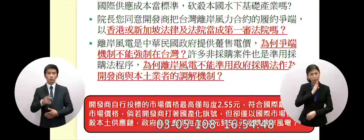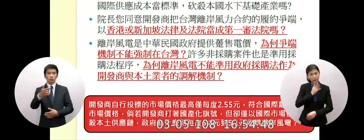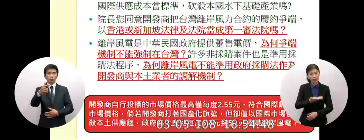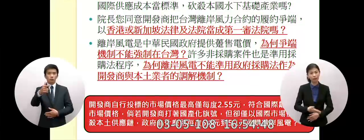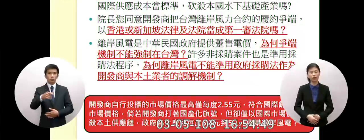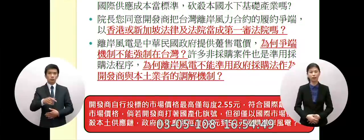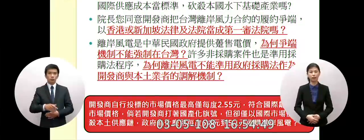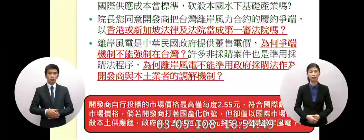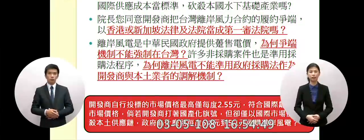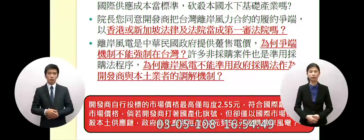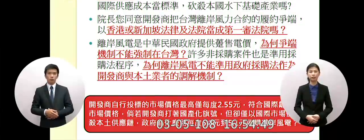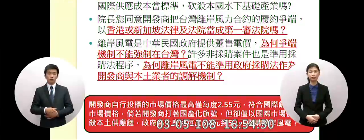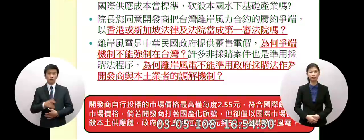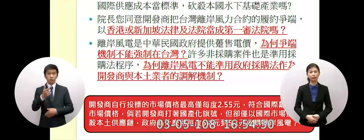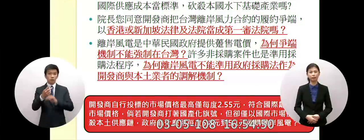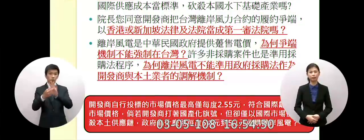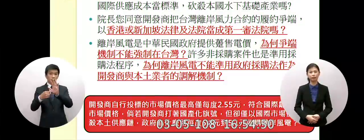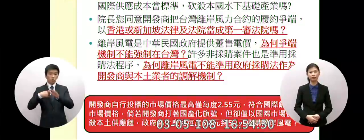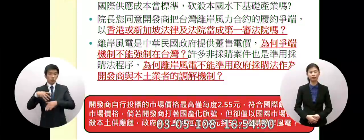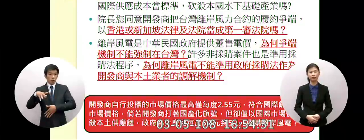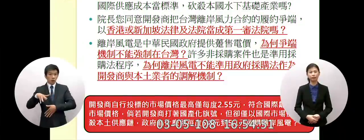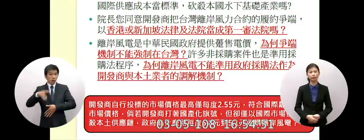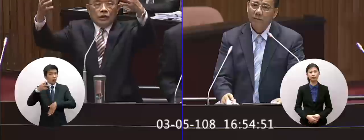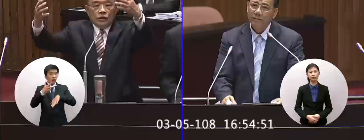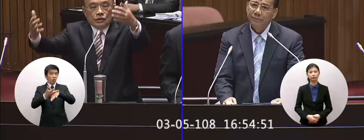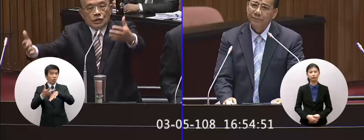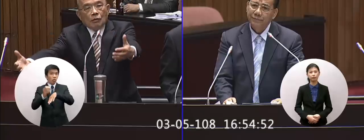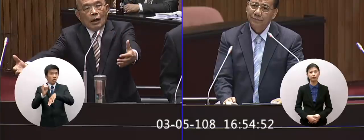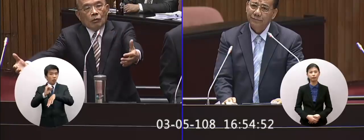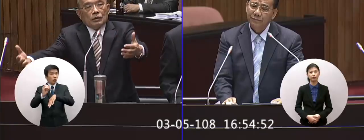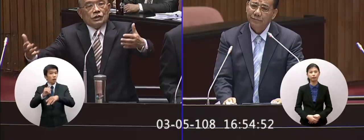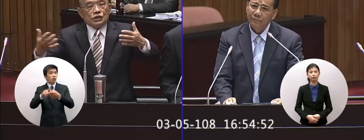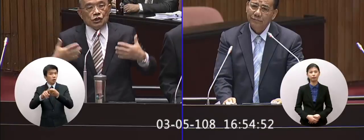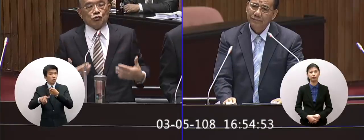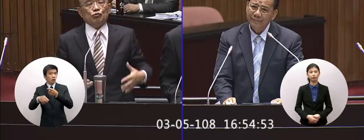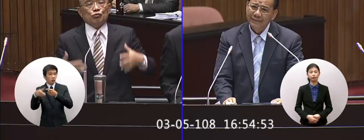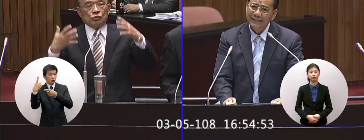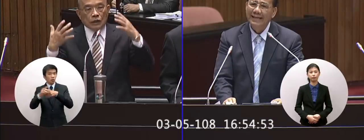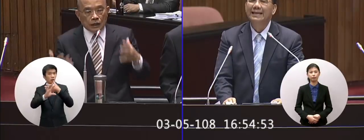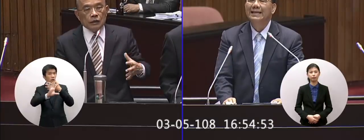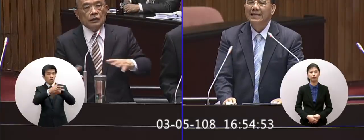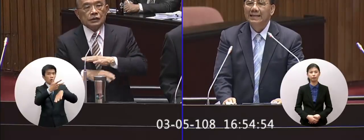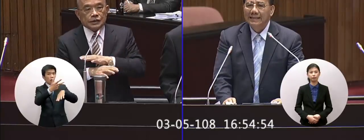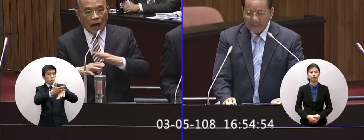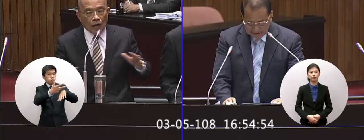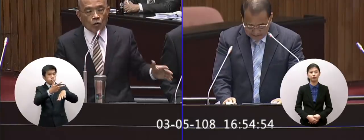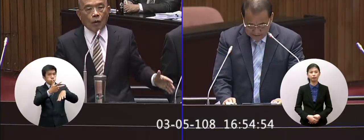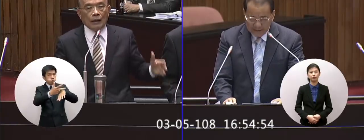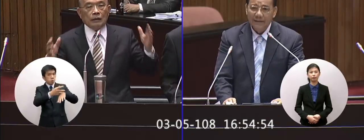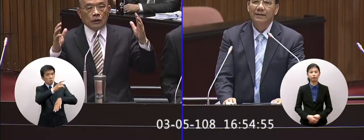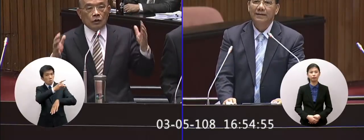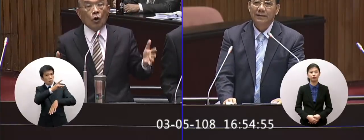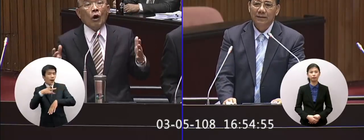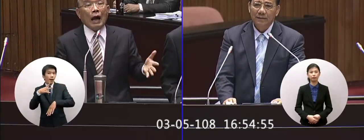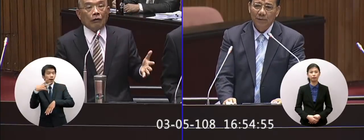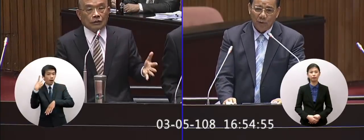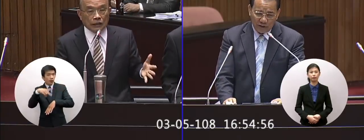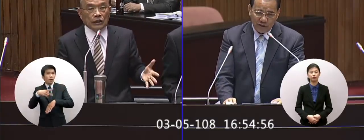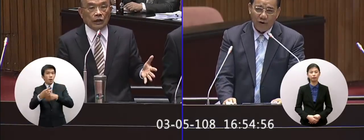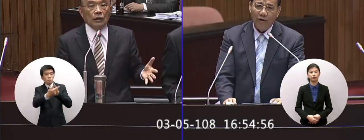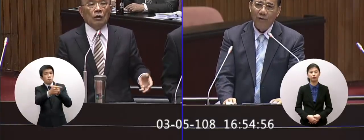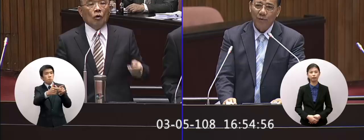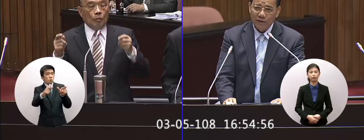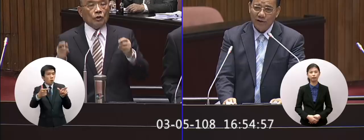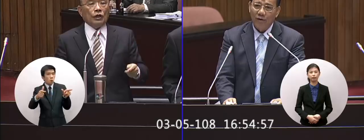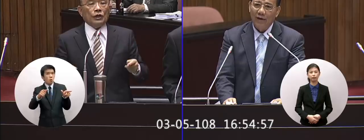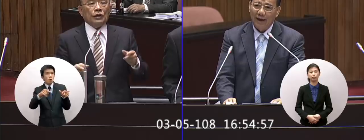刚开始的时候，因为我们是零嘛，那要引进外国的技术跟相关的 know how